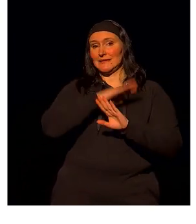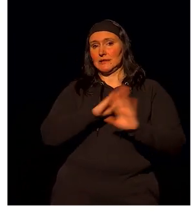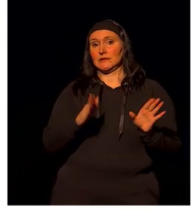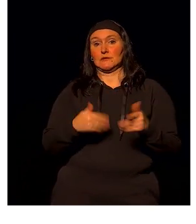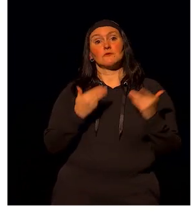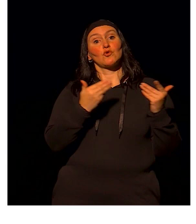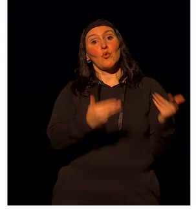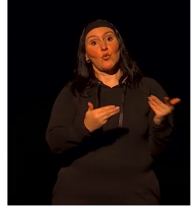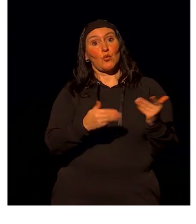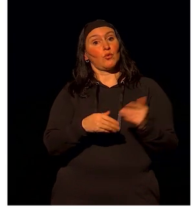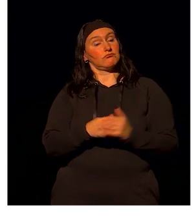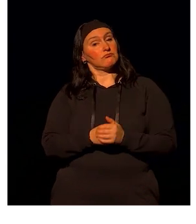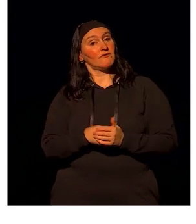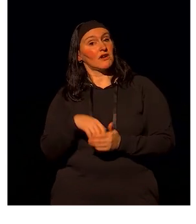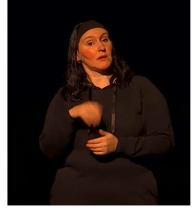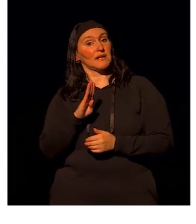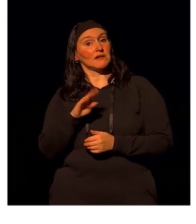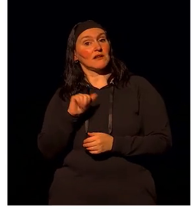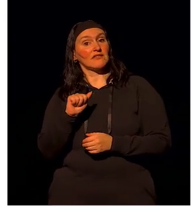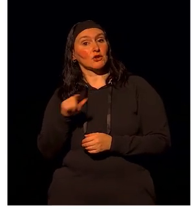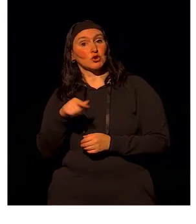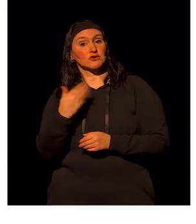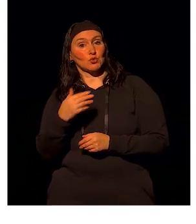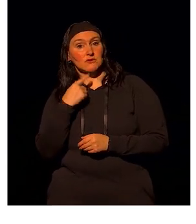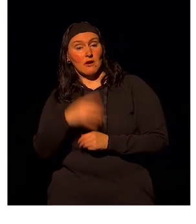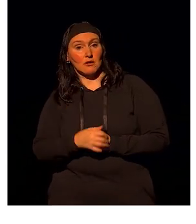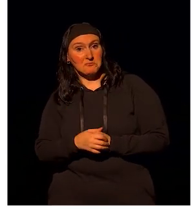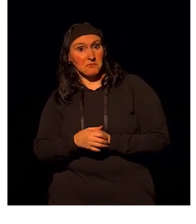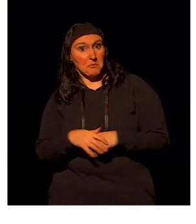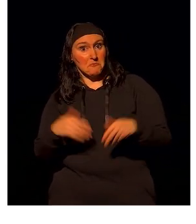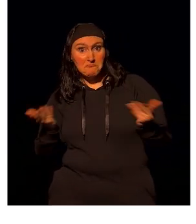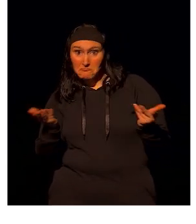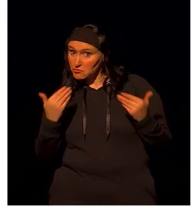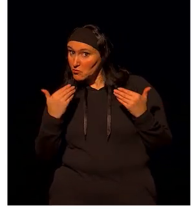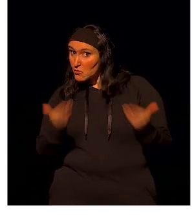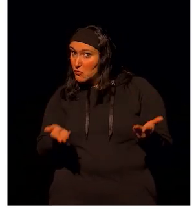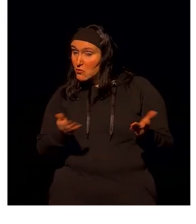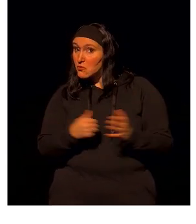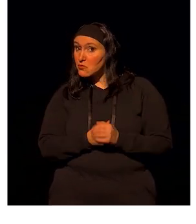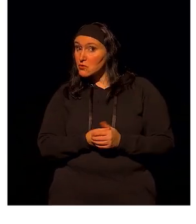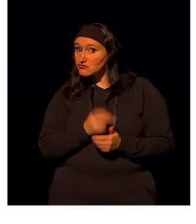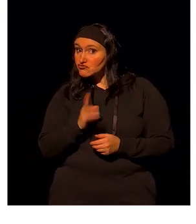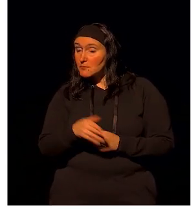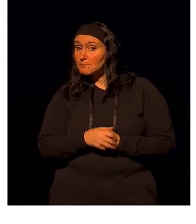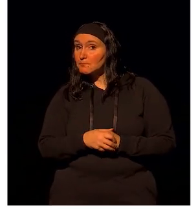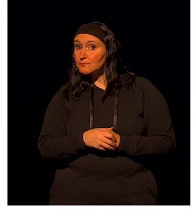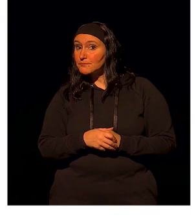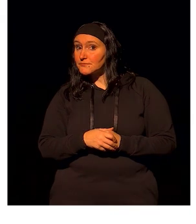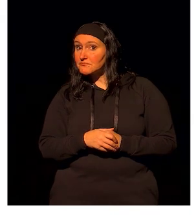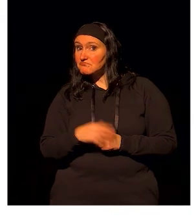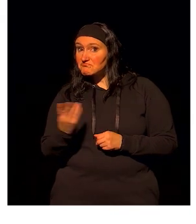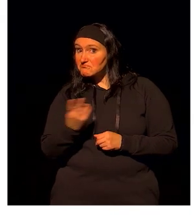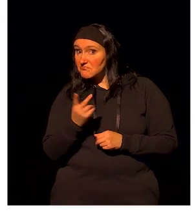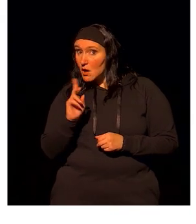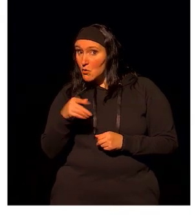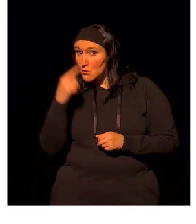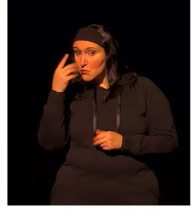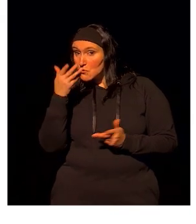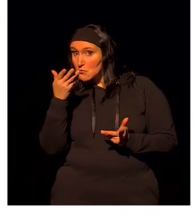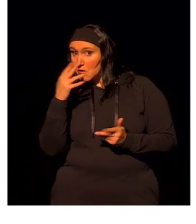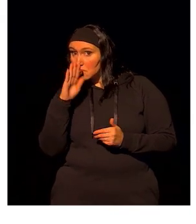Anderson. Ist das so? Ist es so, dass wir quasi, seht ihr das auch so, dass der